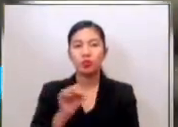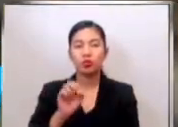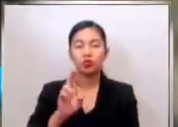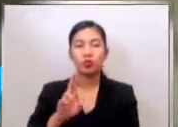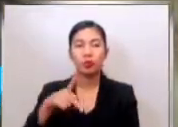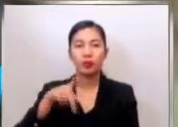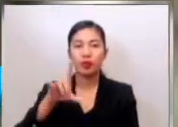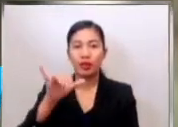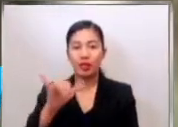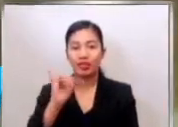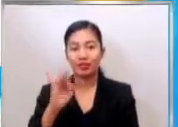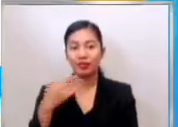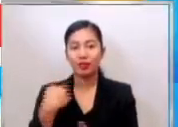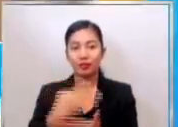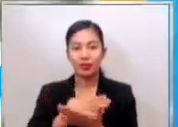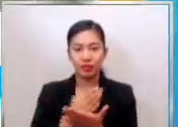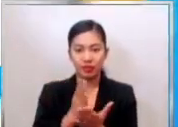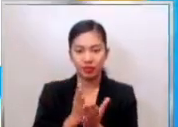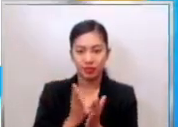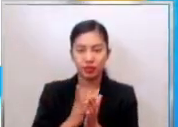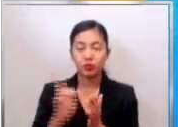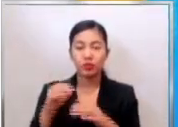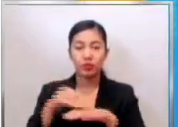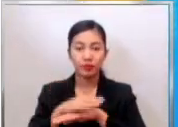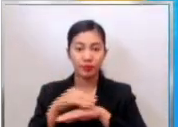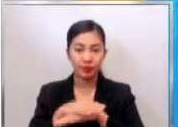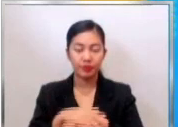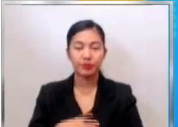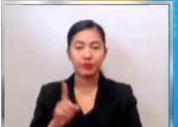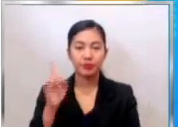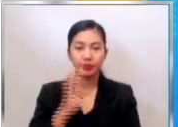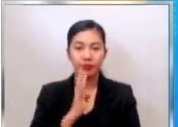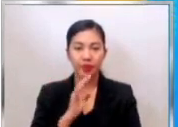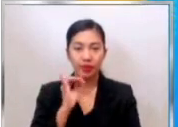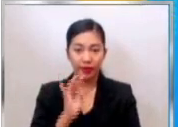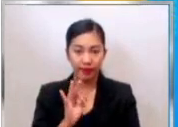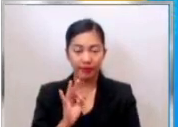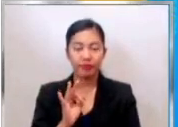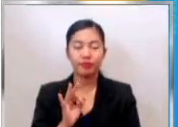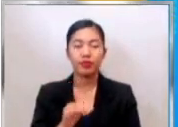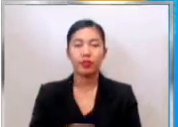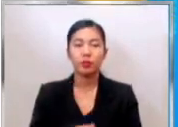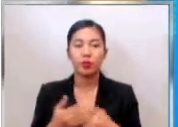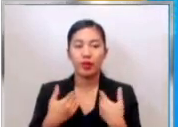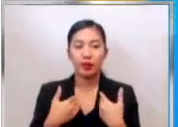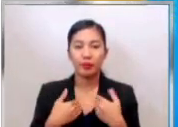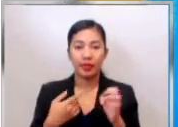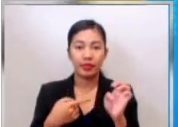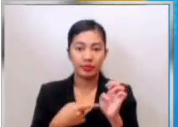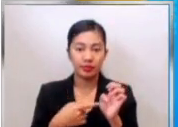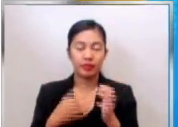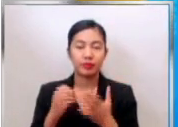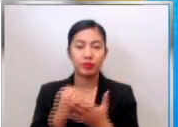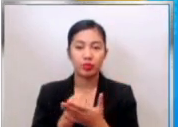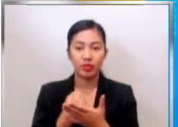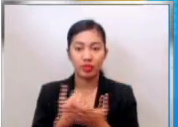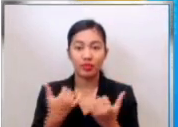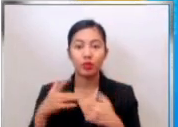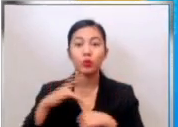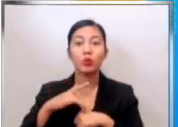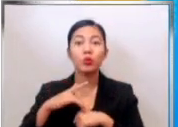payo niya sa mga mamimili. If I were you and you have some disposable income, take advantage, buy now. Lalo na kung di pa naman